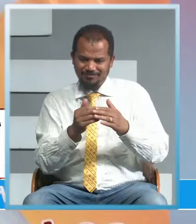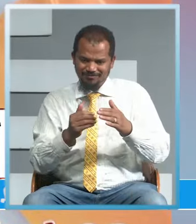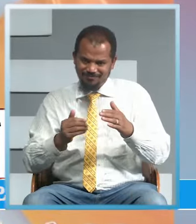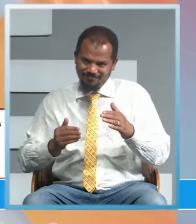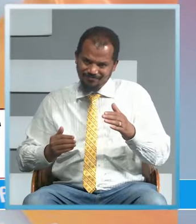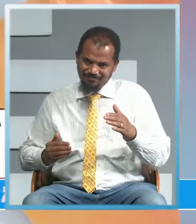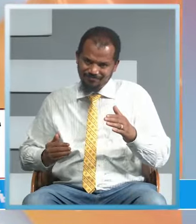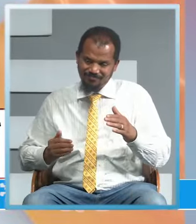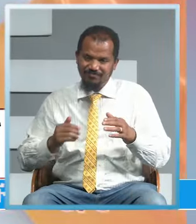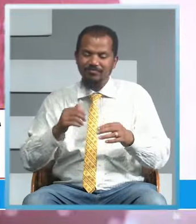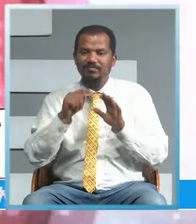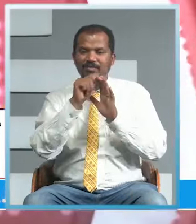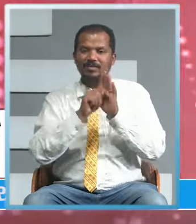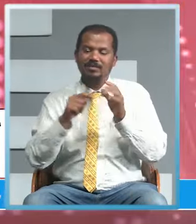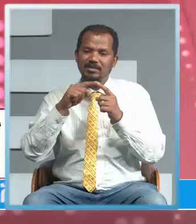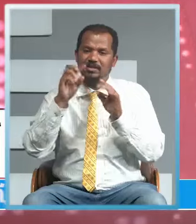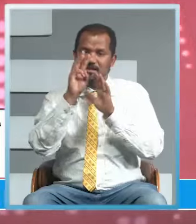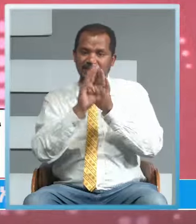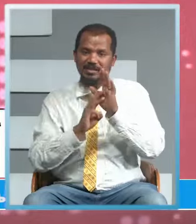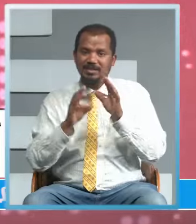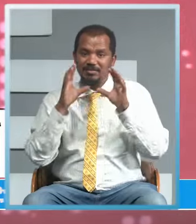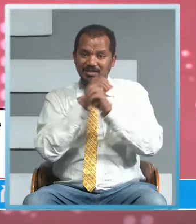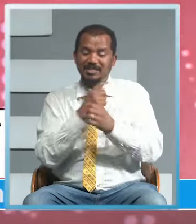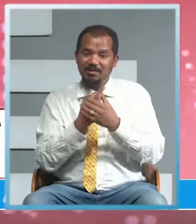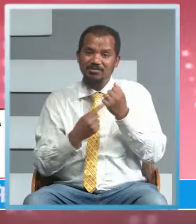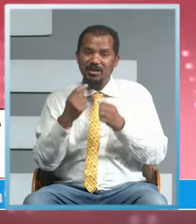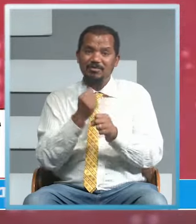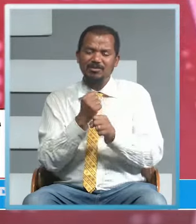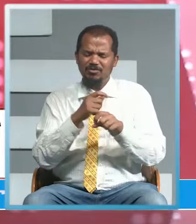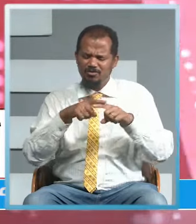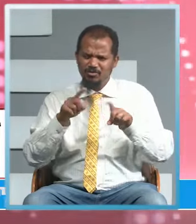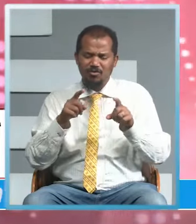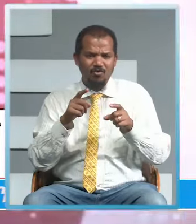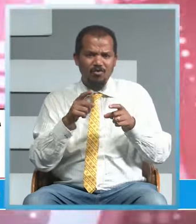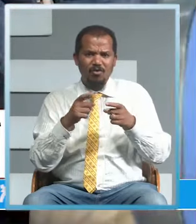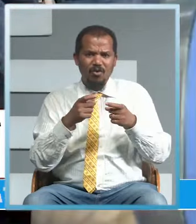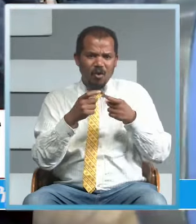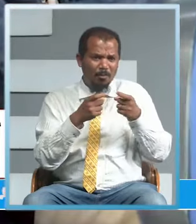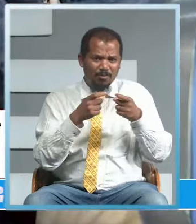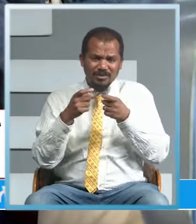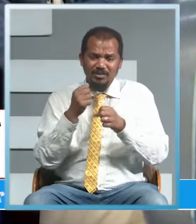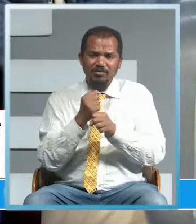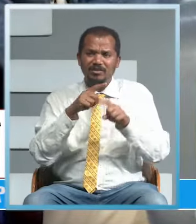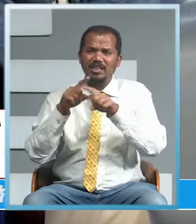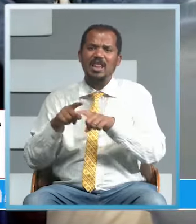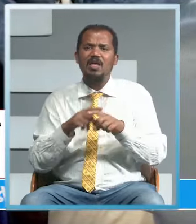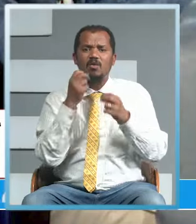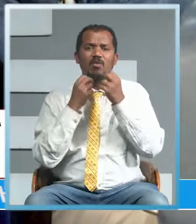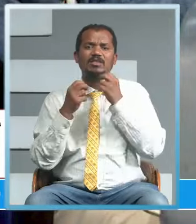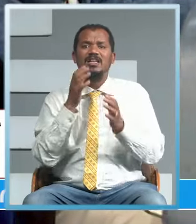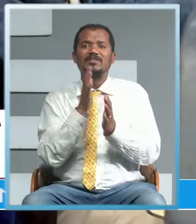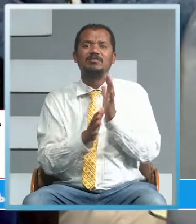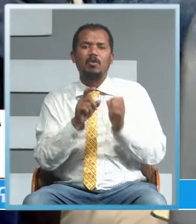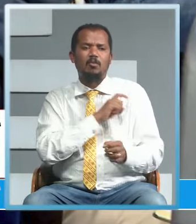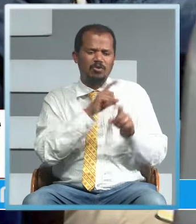በ31% መቀነሱ ታውቋል። ከታህሳስ እስከ ሰኔ ማብቂያ ብቻ በተሰሩ ልዩ የኦፕሬሽን ስራዎች የተለያዩ